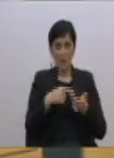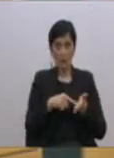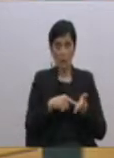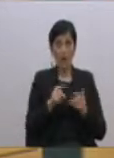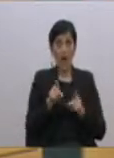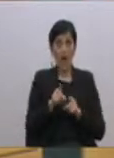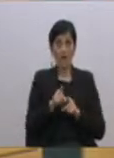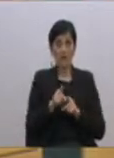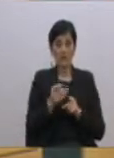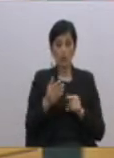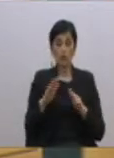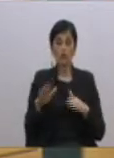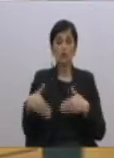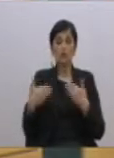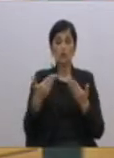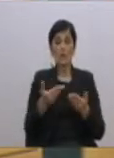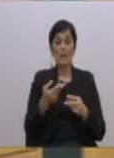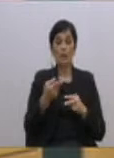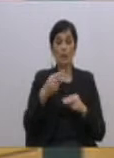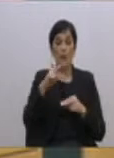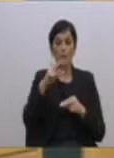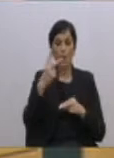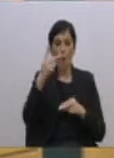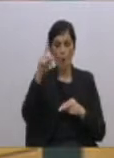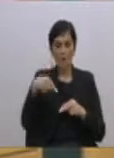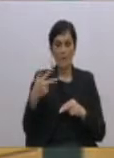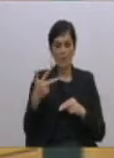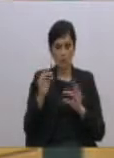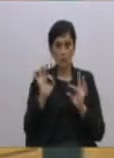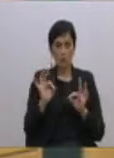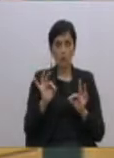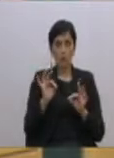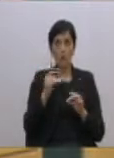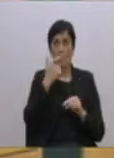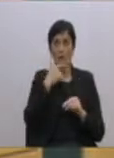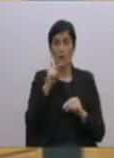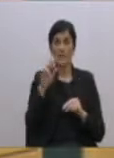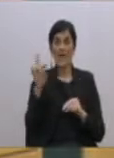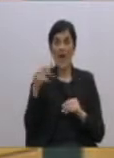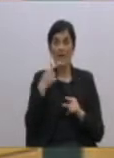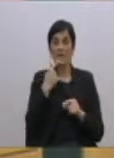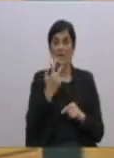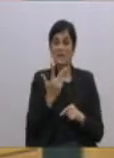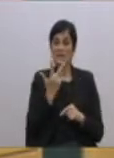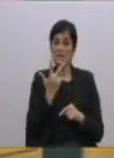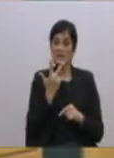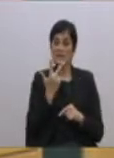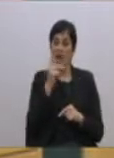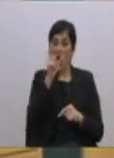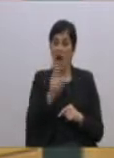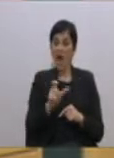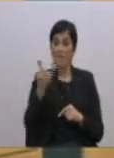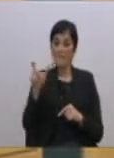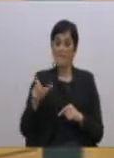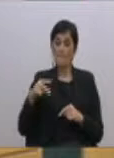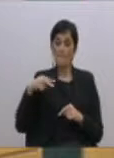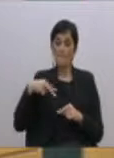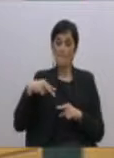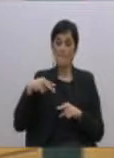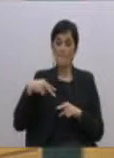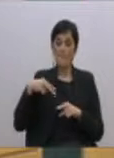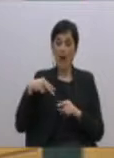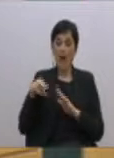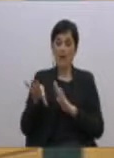ასეთია მოცემულობა. შემოთავაზება 2/3. სწორად შენიშნა ბათუმ ათენგიზმა ითქვა, სამ კაცს უნდა კონდეს პარლამენტიდან არჩეულ